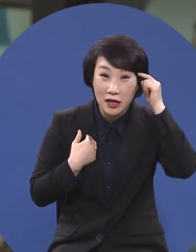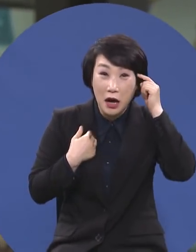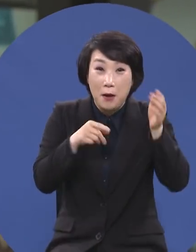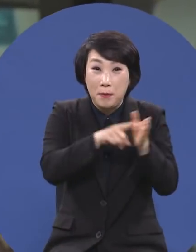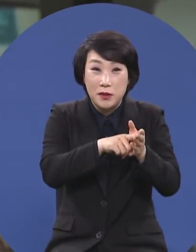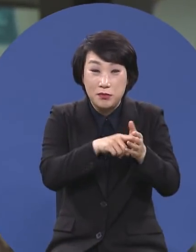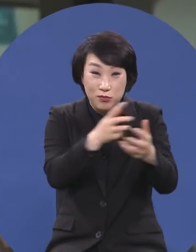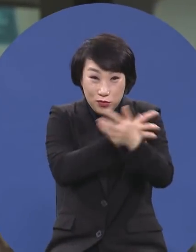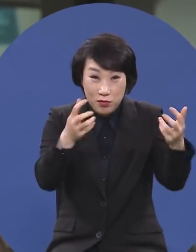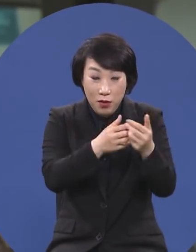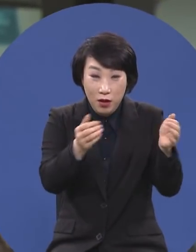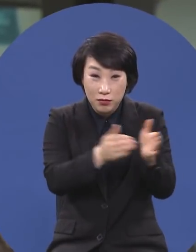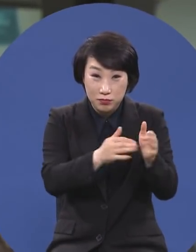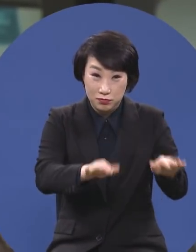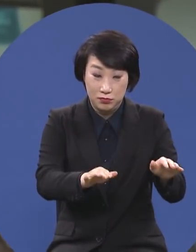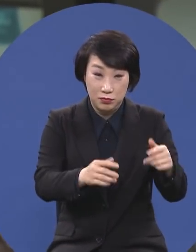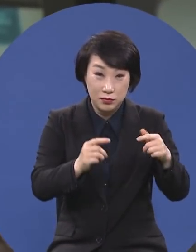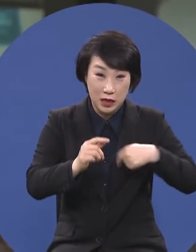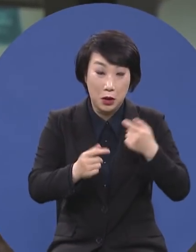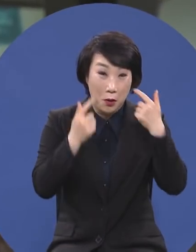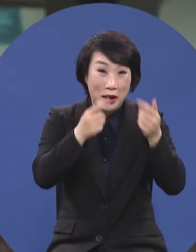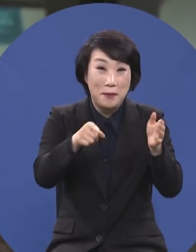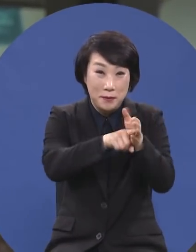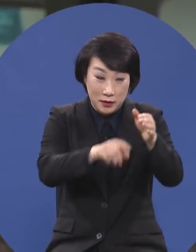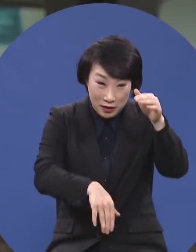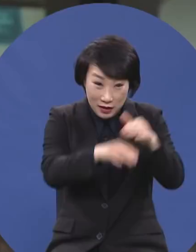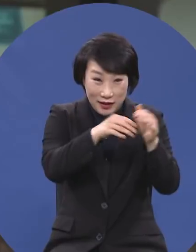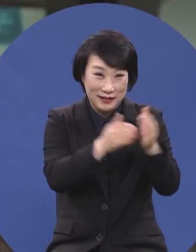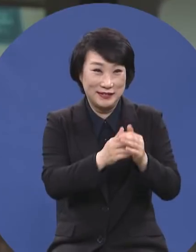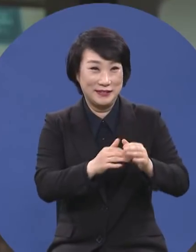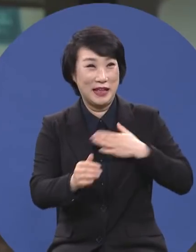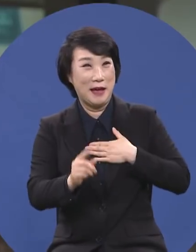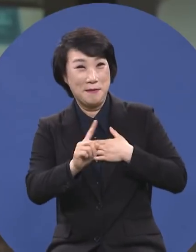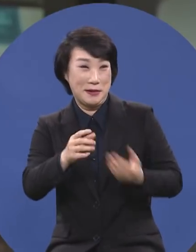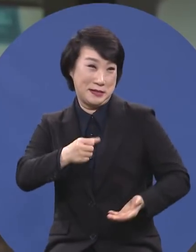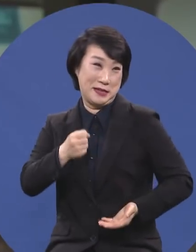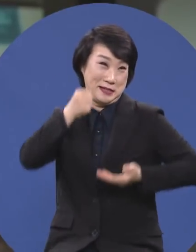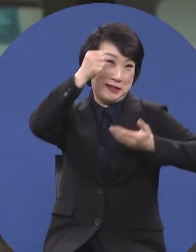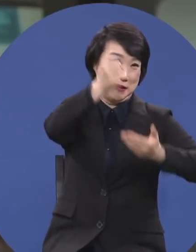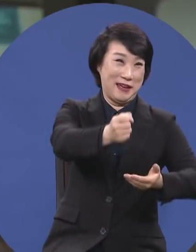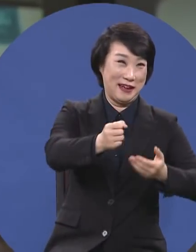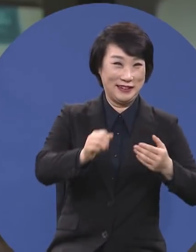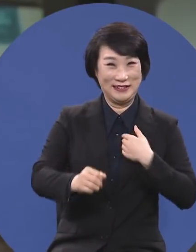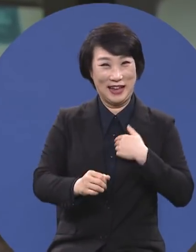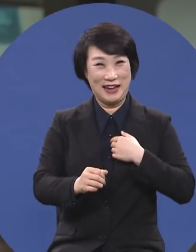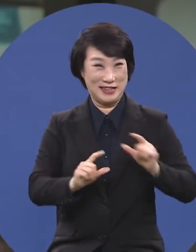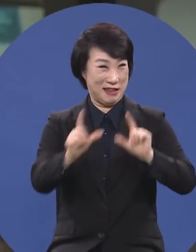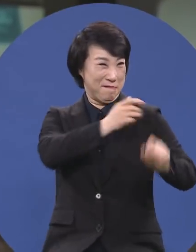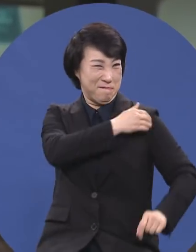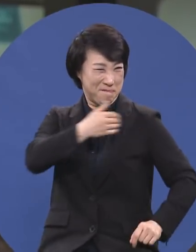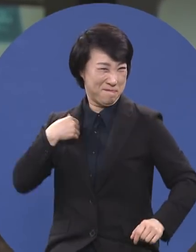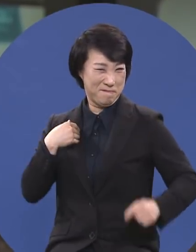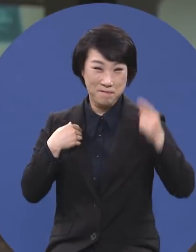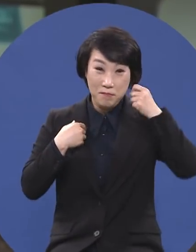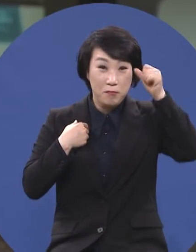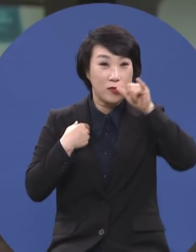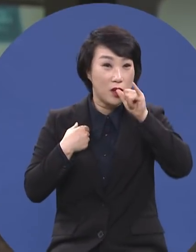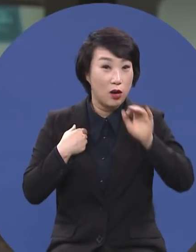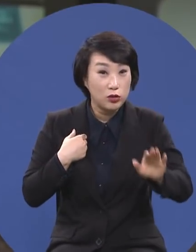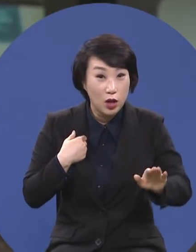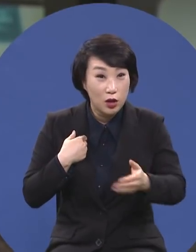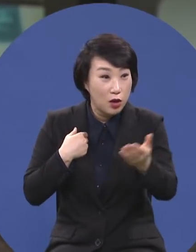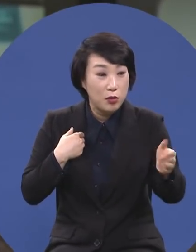있어요. 자기 확신에 차 있습니다. 내가 밖에 나가면 이 돈 가지고 내가 잘 살 수 있다. 잘 살 수 있다.